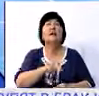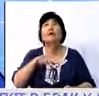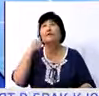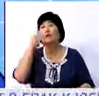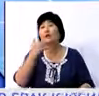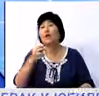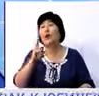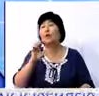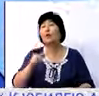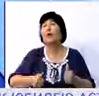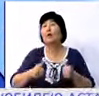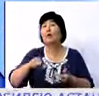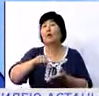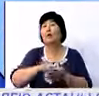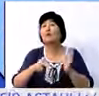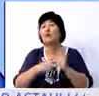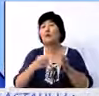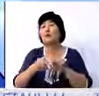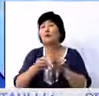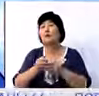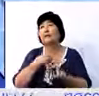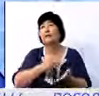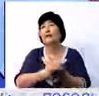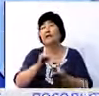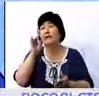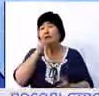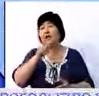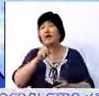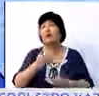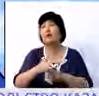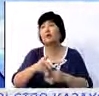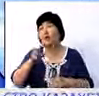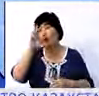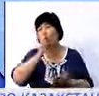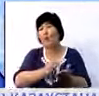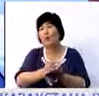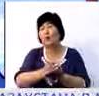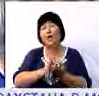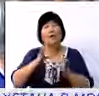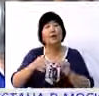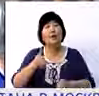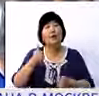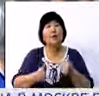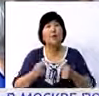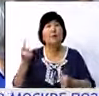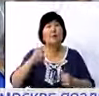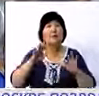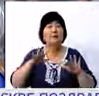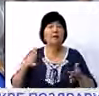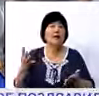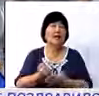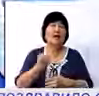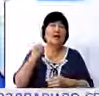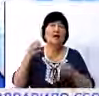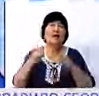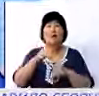за кубок турнира боролись 8 команд из числа сотрудников нефтегазовой отрасли и госслужащих. По итогам соревнований первое место завоевала